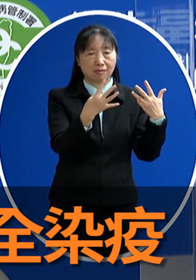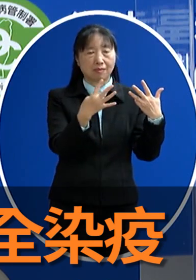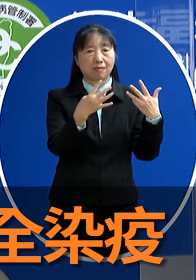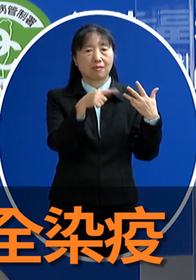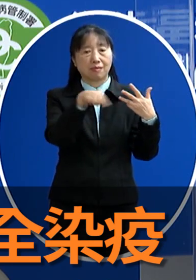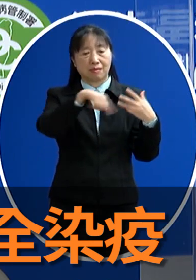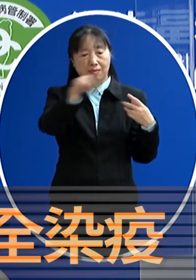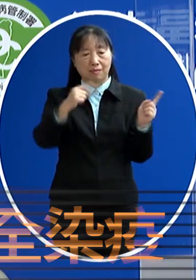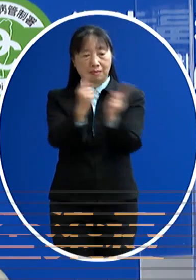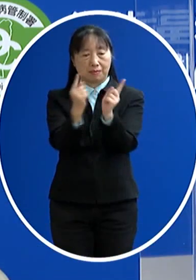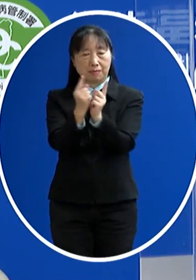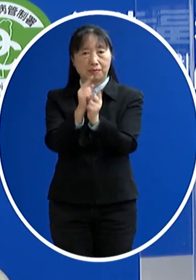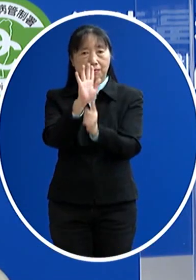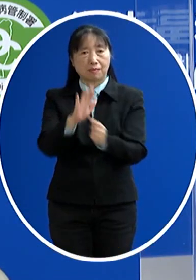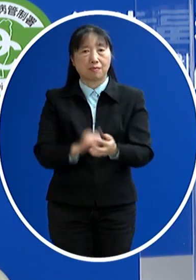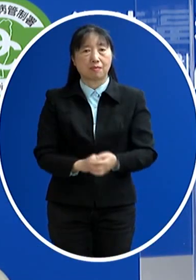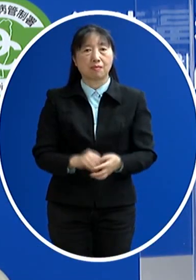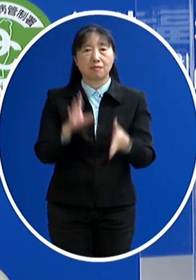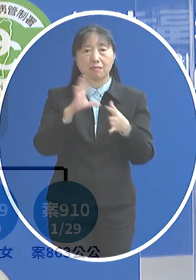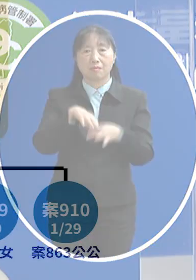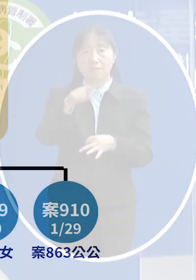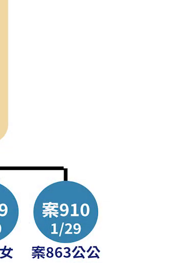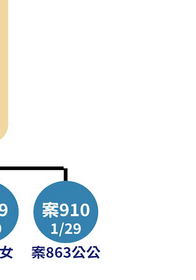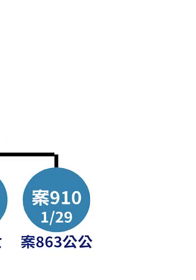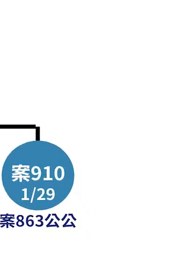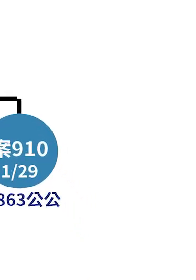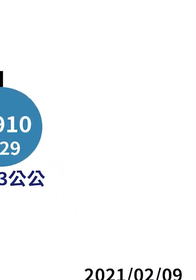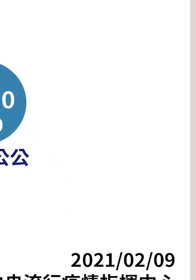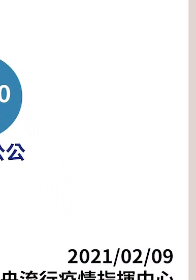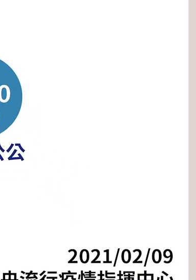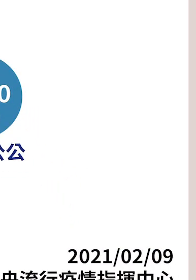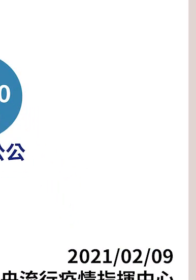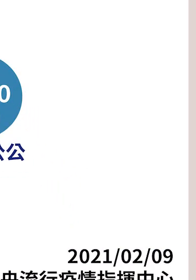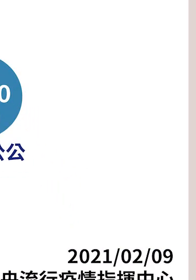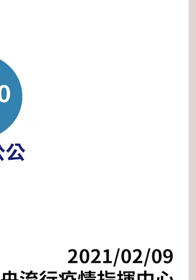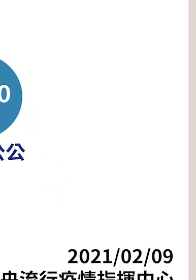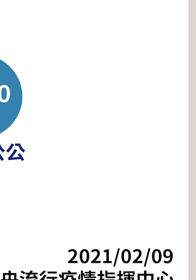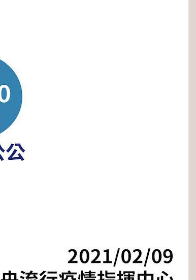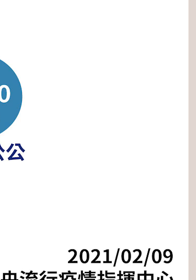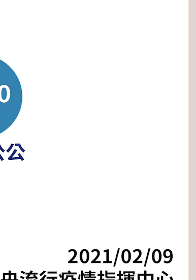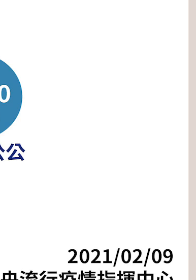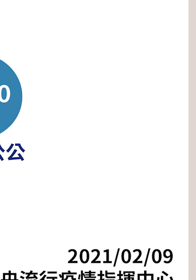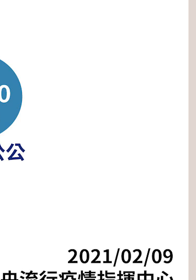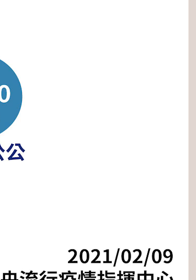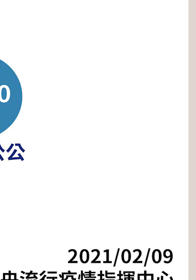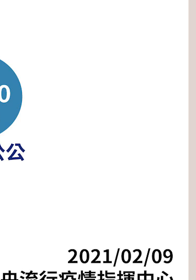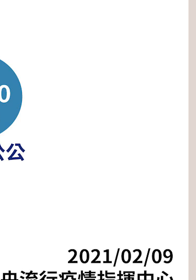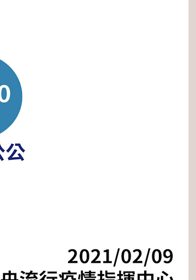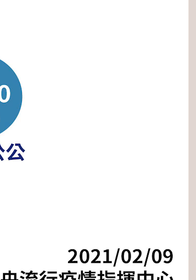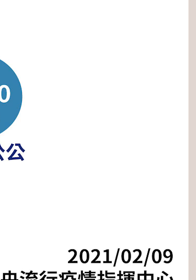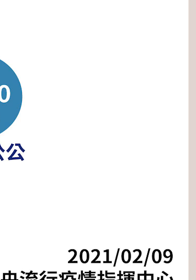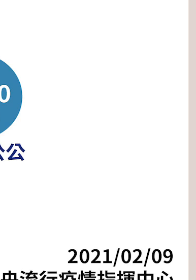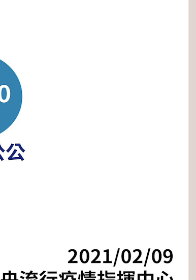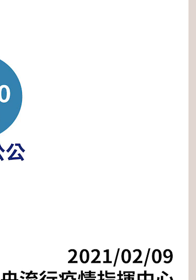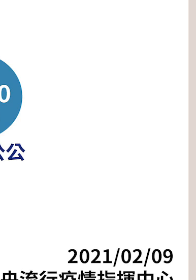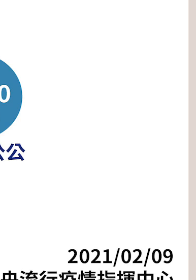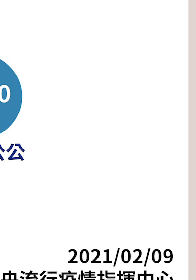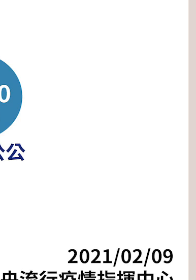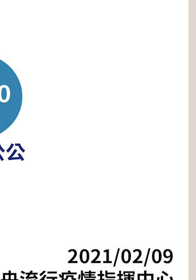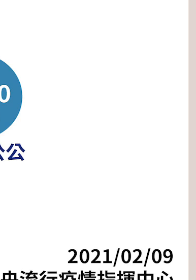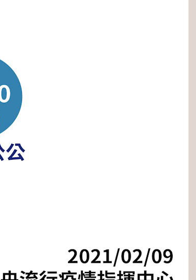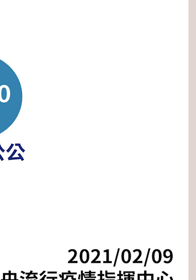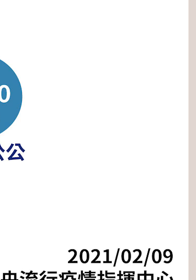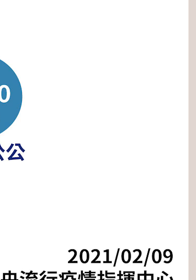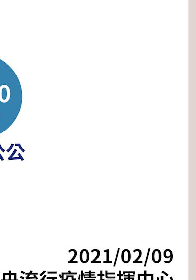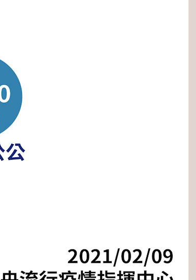86490799090910的接触者，那是1月19日哈进行居家隔离，那隔离期间曾接受5次